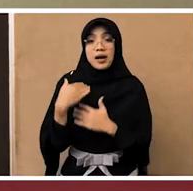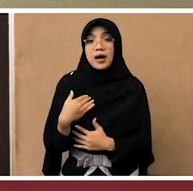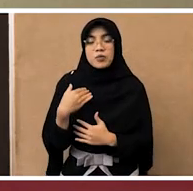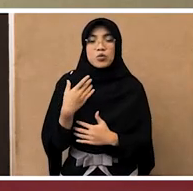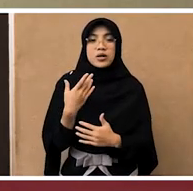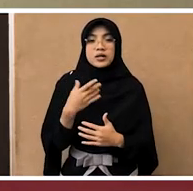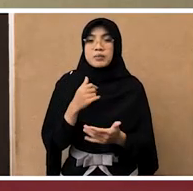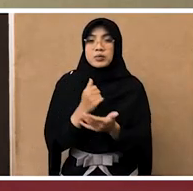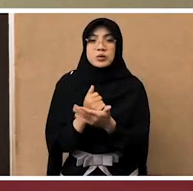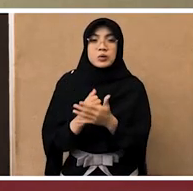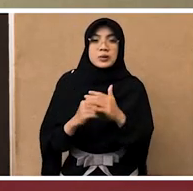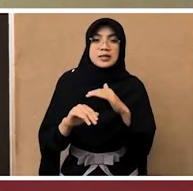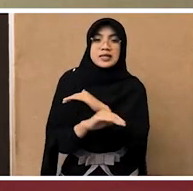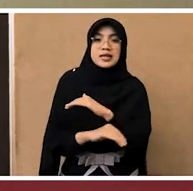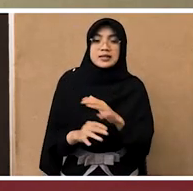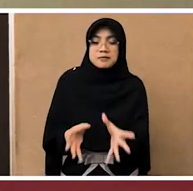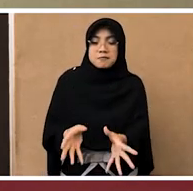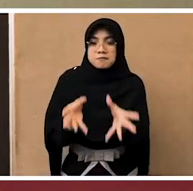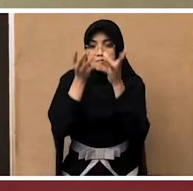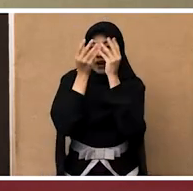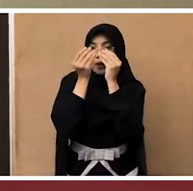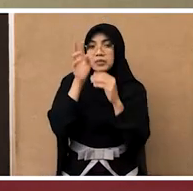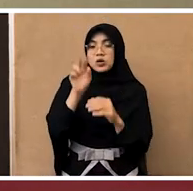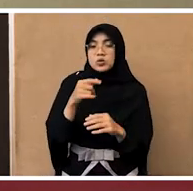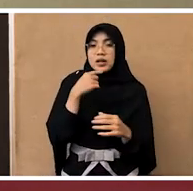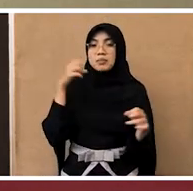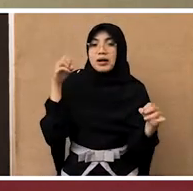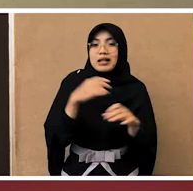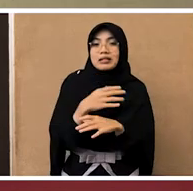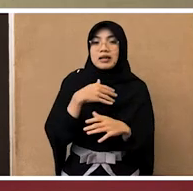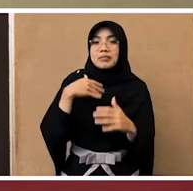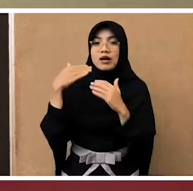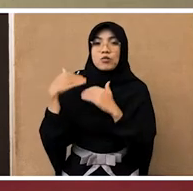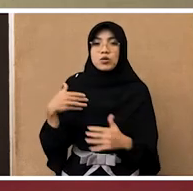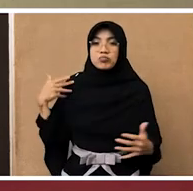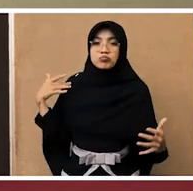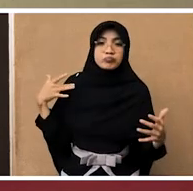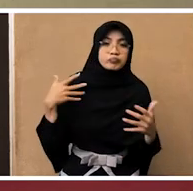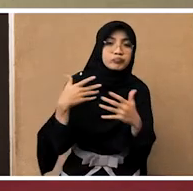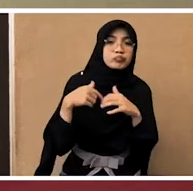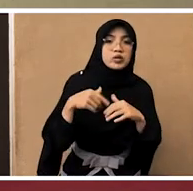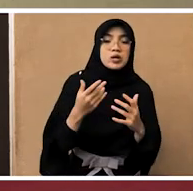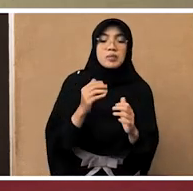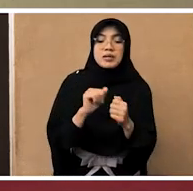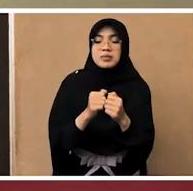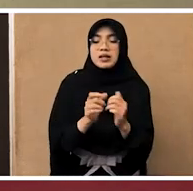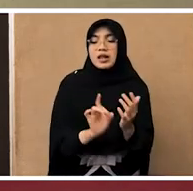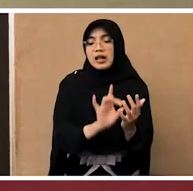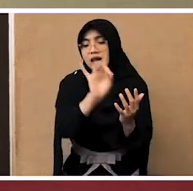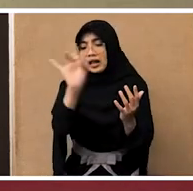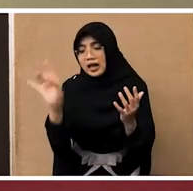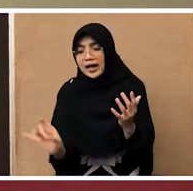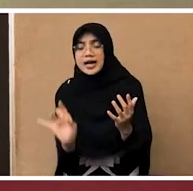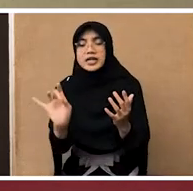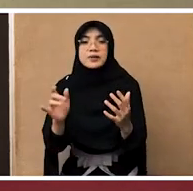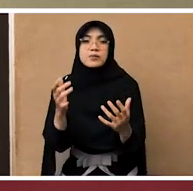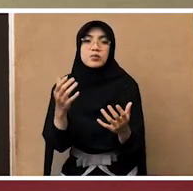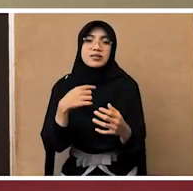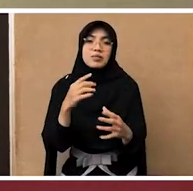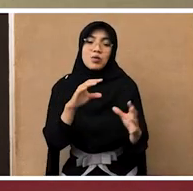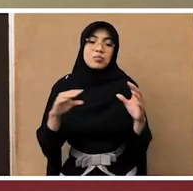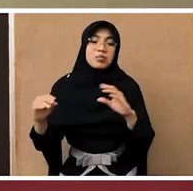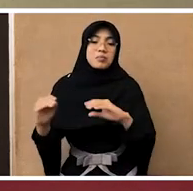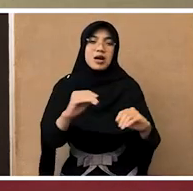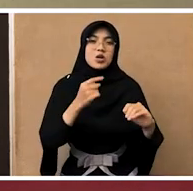paling mendasar harus dipahami adalah soal praktek kemampuan selama ini soal Selanjutnya ya kita bicara soal